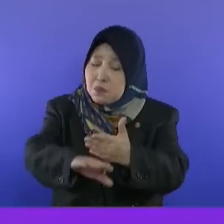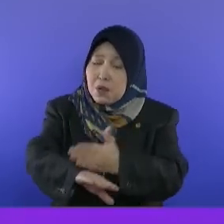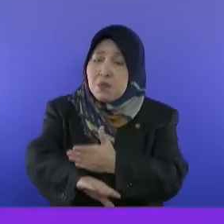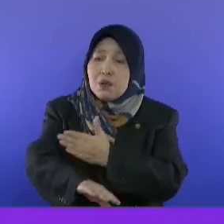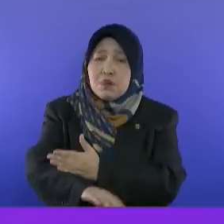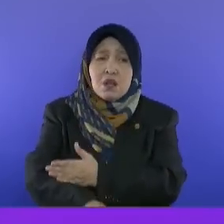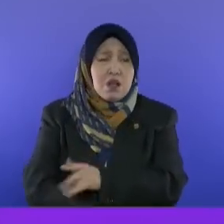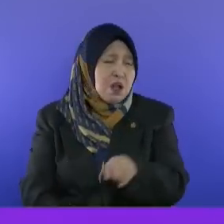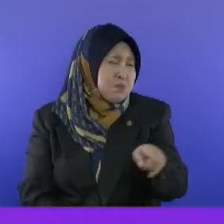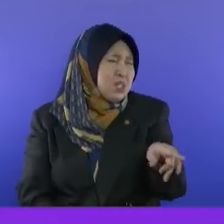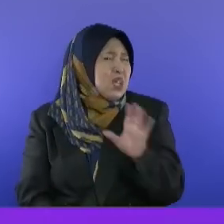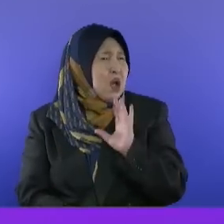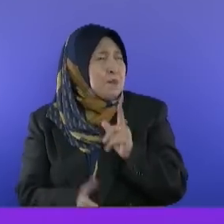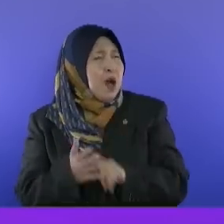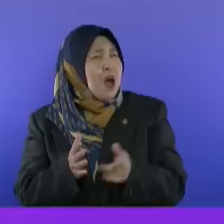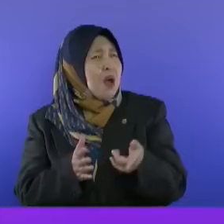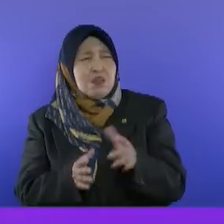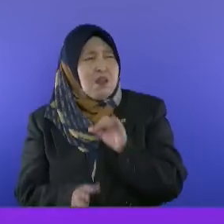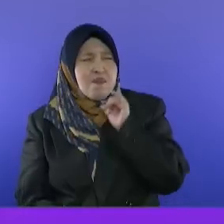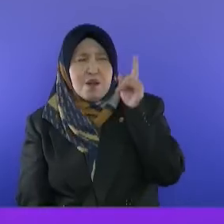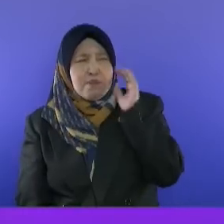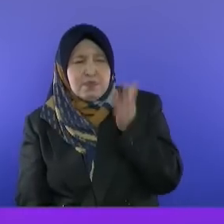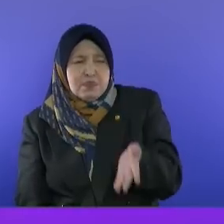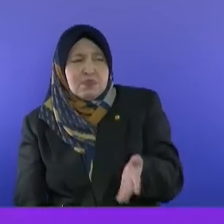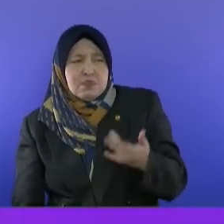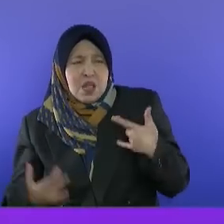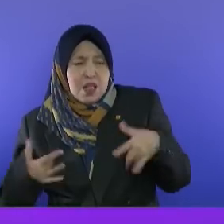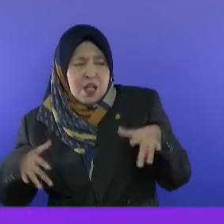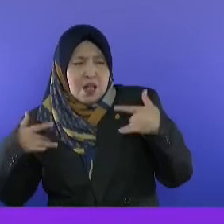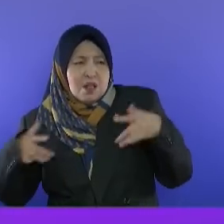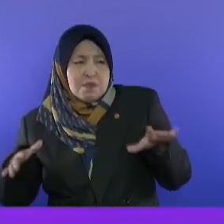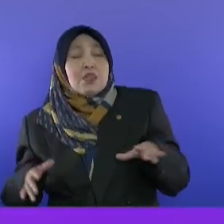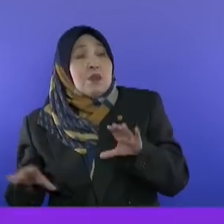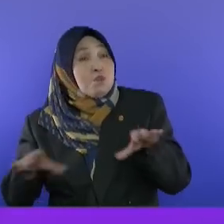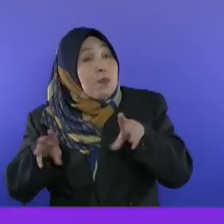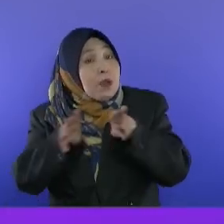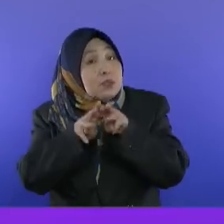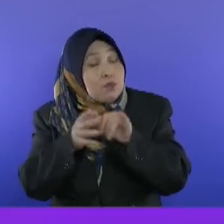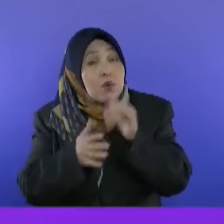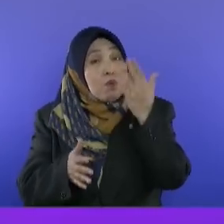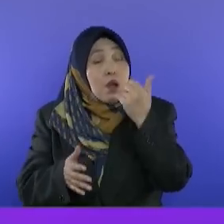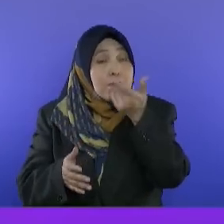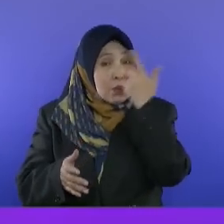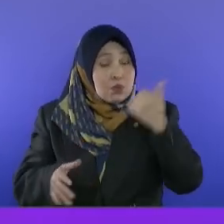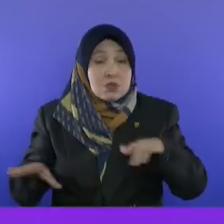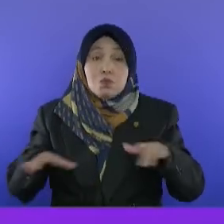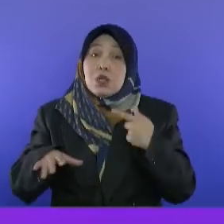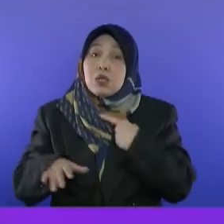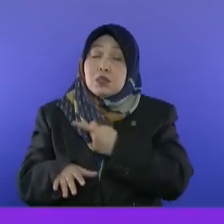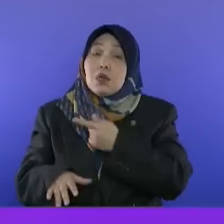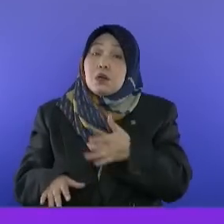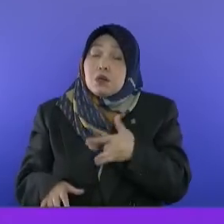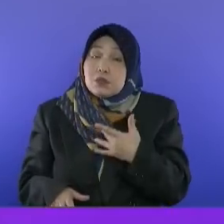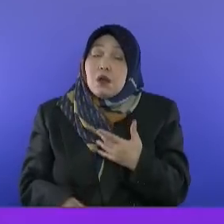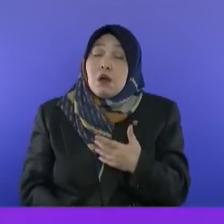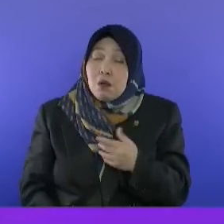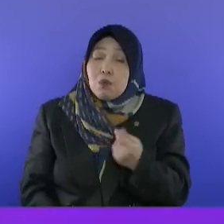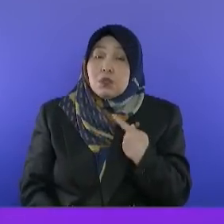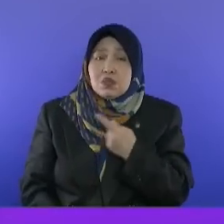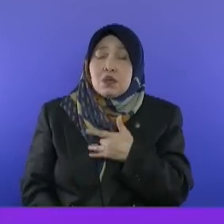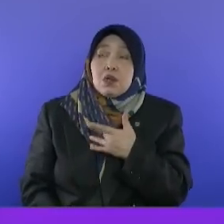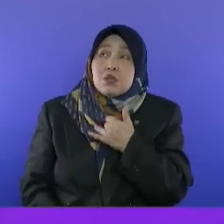tidak paham kamu suka aku nih dia buat Begitu agar apa dia membuatkan kita rasa bahwa